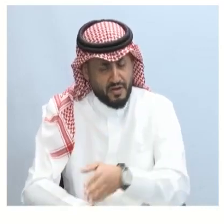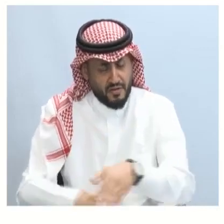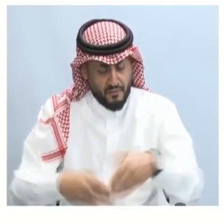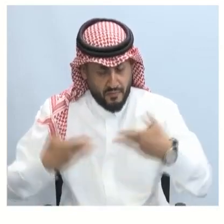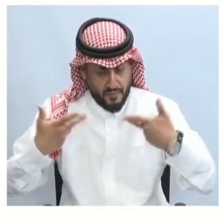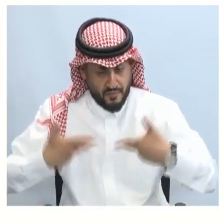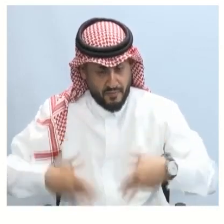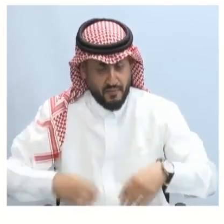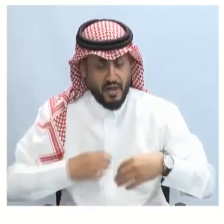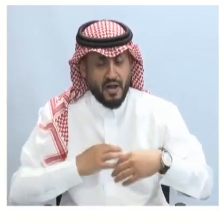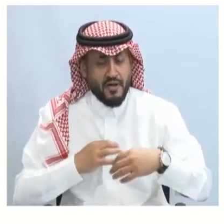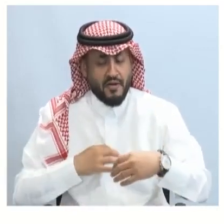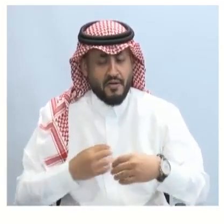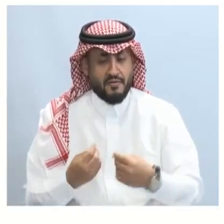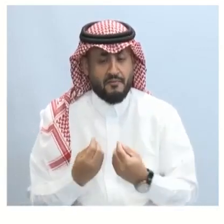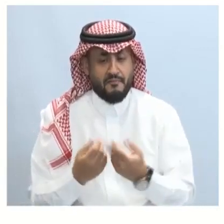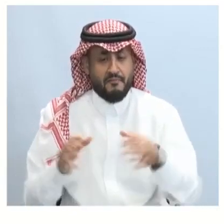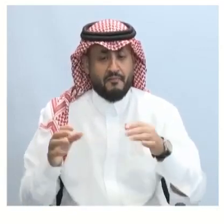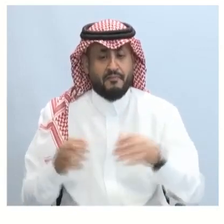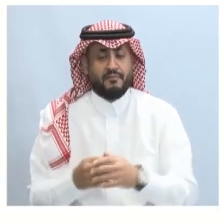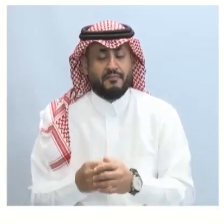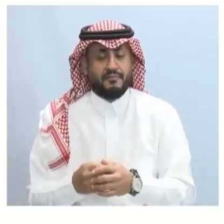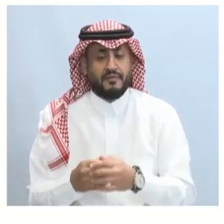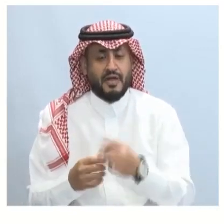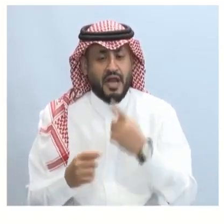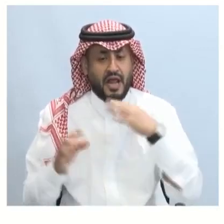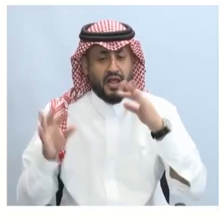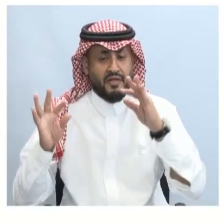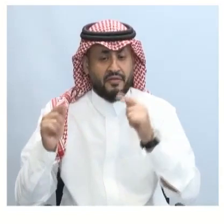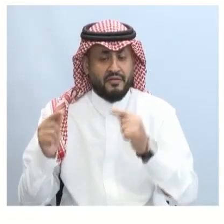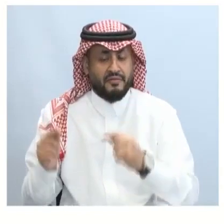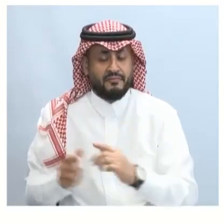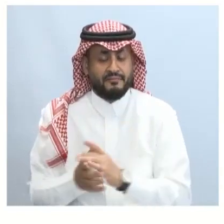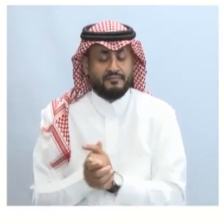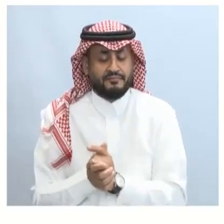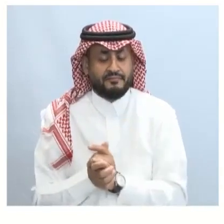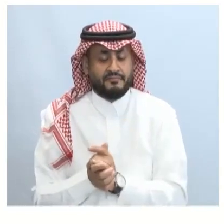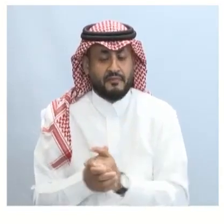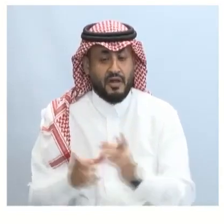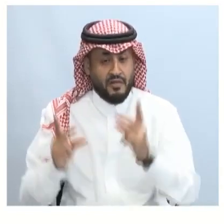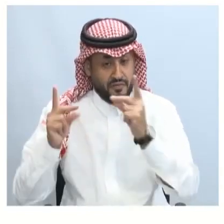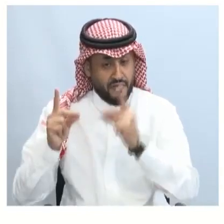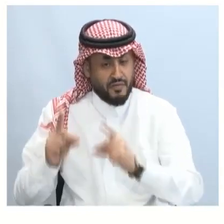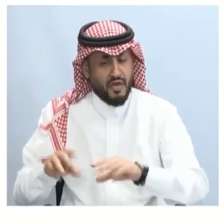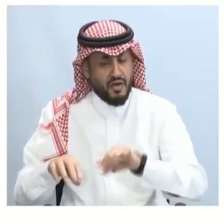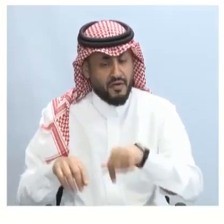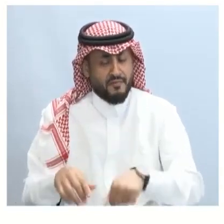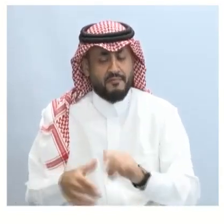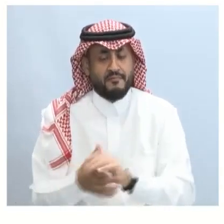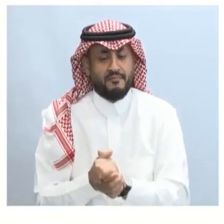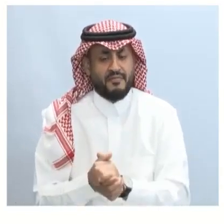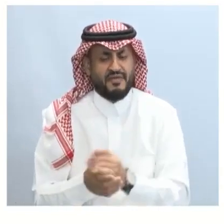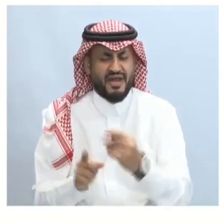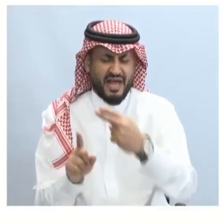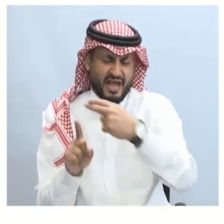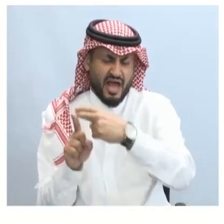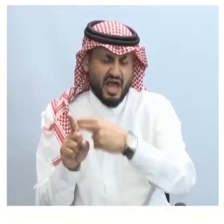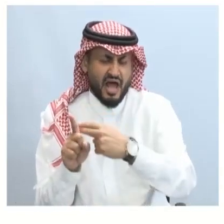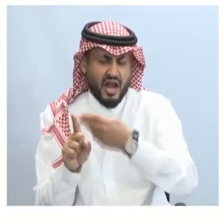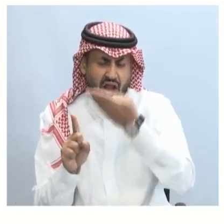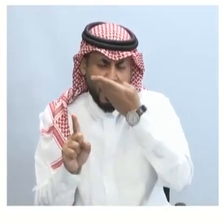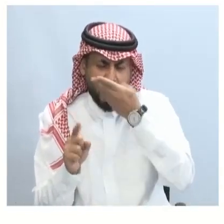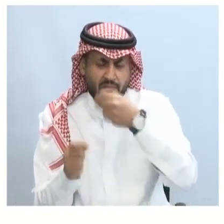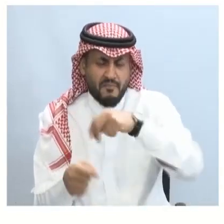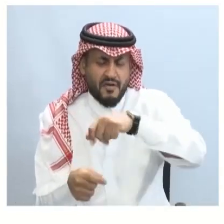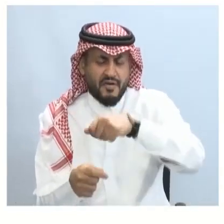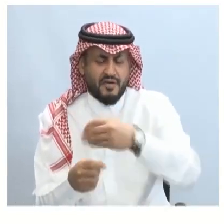بدني وثيابي وطهارتهما لان ديني حثني على النظافه والطهاره واحرصوا على الاقتصاد في استعمال الماء